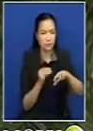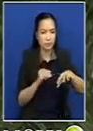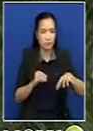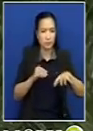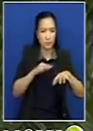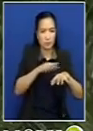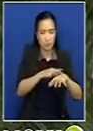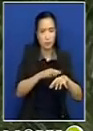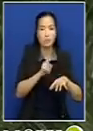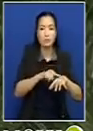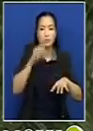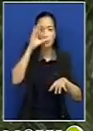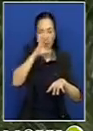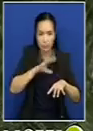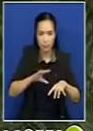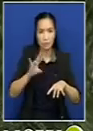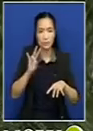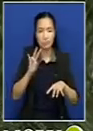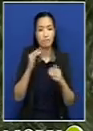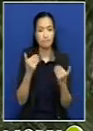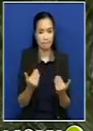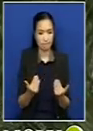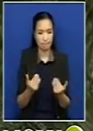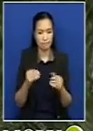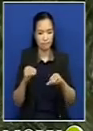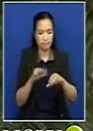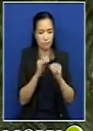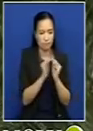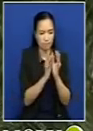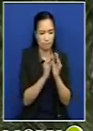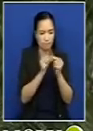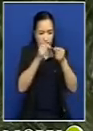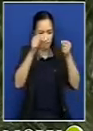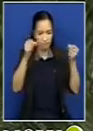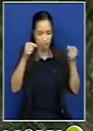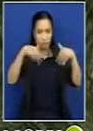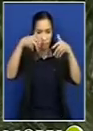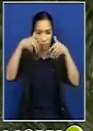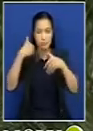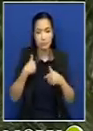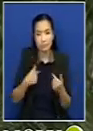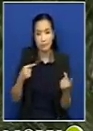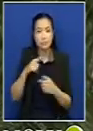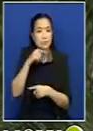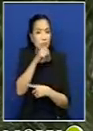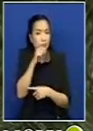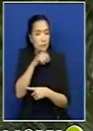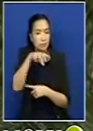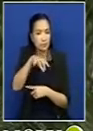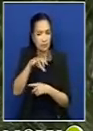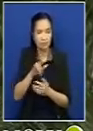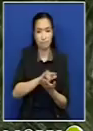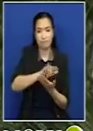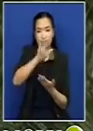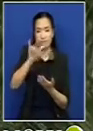ของ19นาฬิกาคืนนี้ลักษณะของมันก็จะทำให้เกิดฝนตกหนักครับณเวลานี้เองทางการของไต้หวันครับประกาศยกเลิกเที่ย